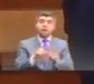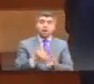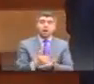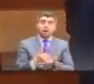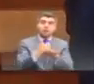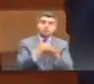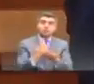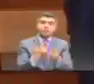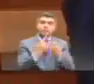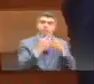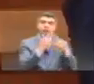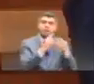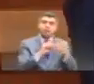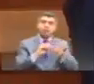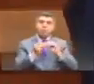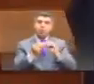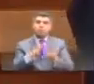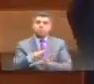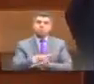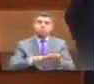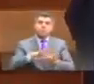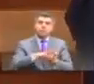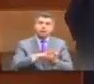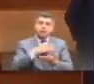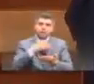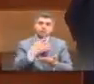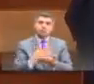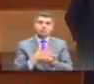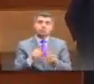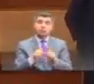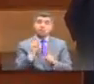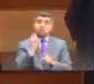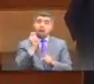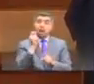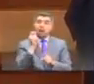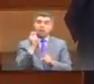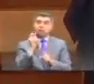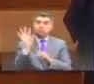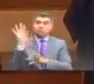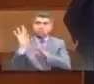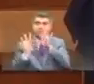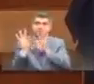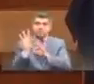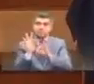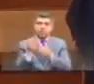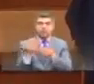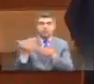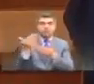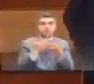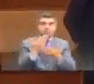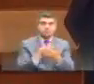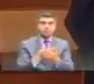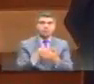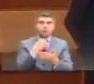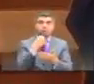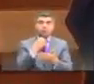عدد من الاشكاليات المرتبطه بالاختصاص بالمهارات بال المقاربه السليمه من اجل ذلك اننا